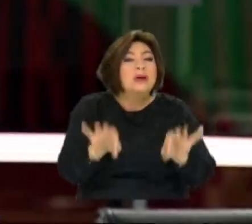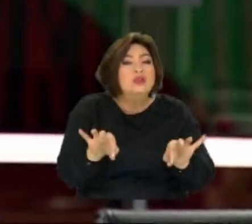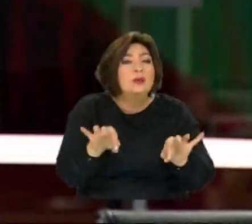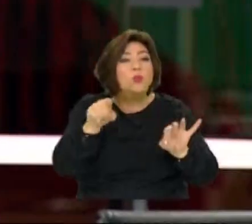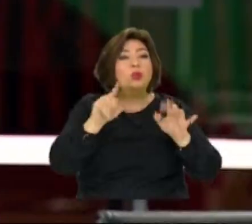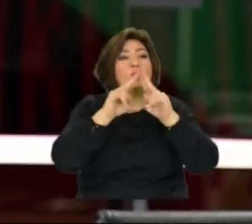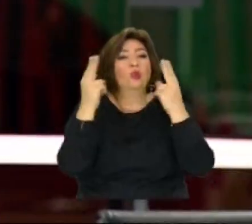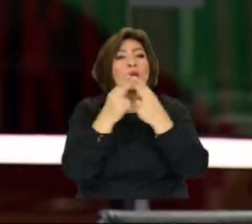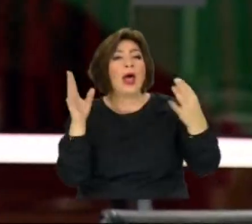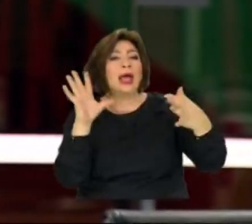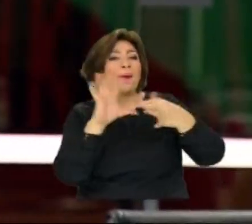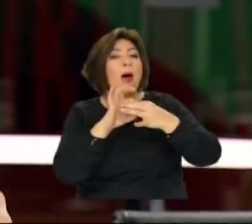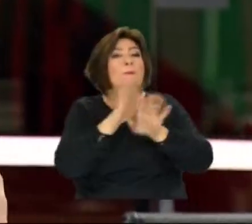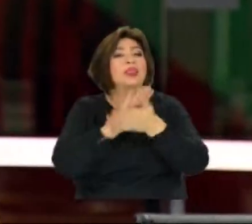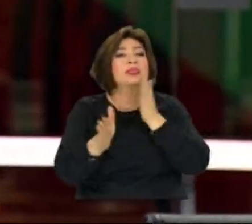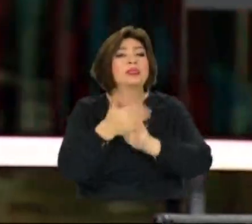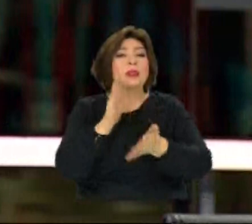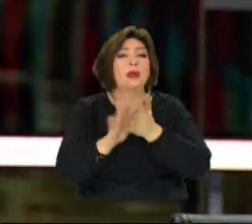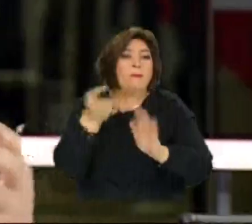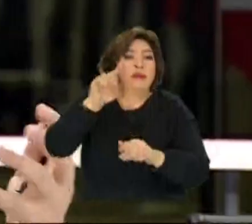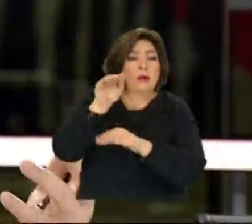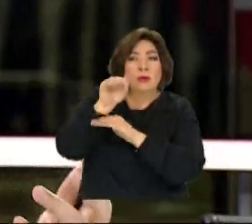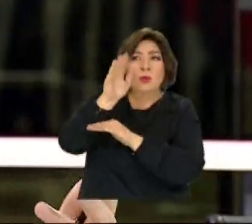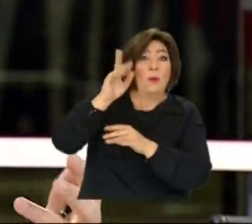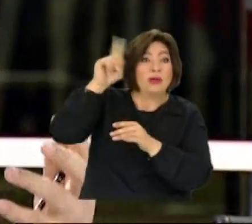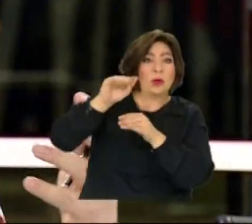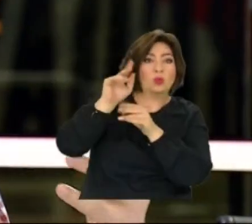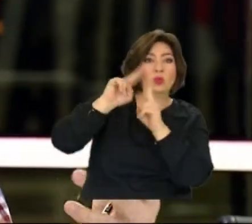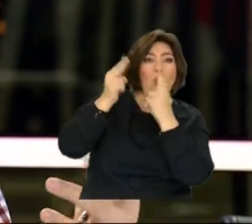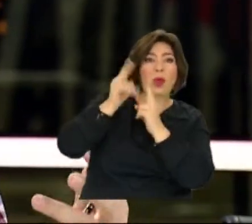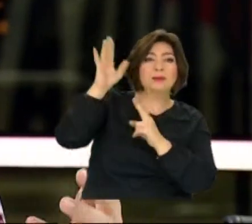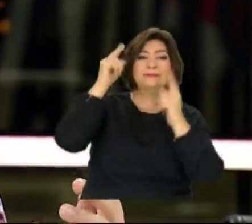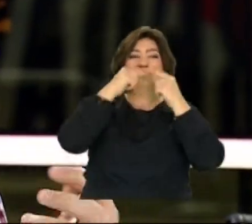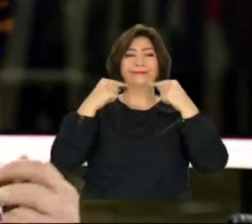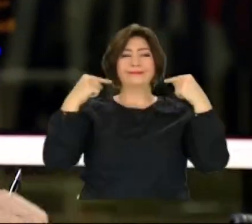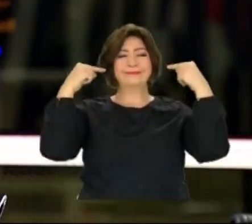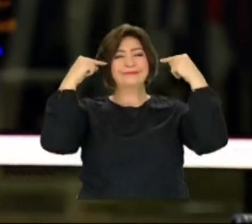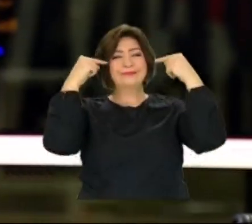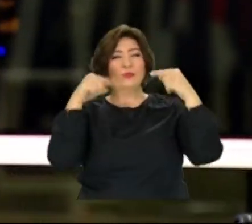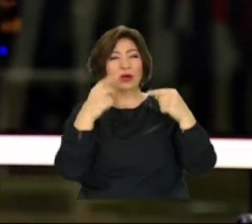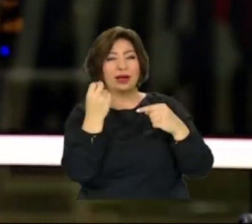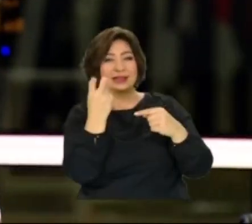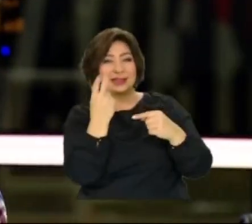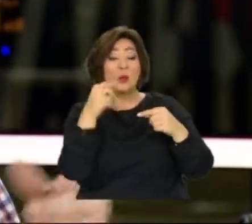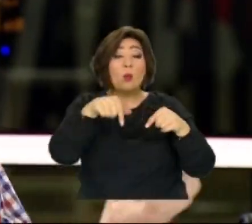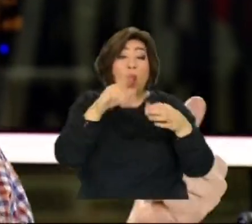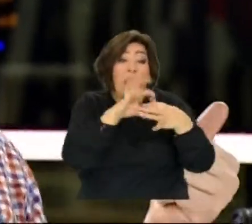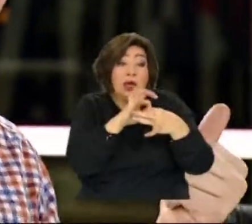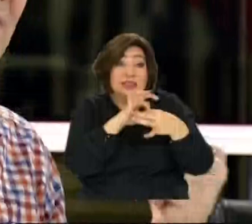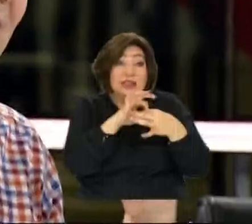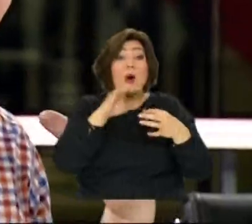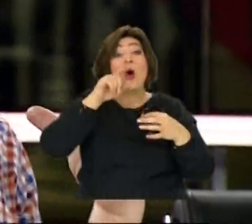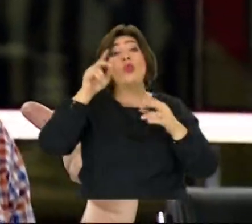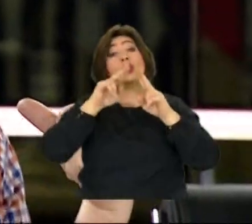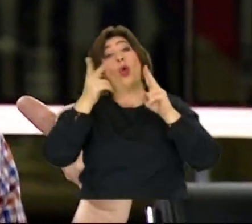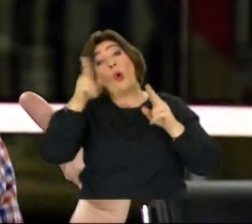dünyayla ilişkisi kesildiği andan itibaren. Ha bu dünyadaki mutluluklar, yüzündeki tebessüm, kanser olup olmaması bu dünyayla alakalı kısmı. Ayette o yüzden